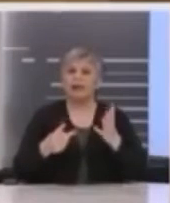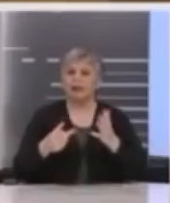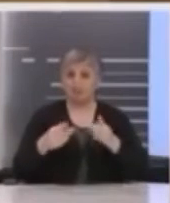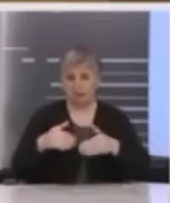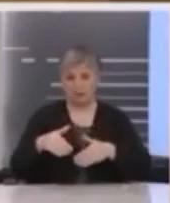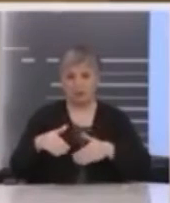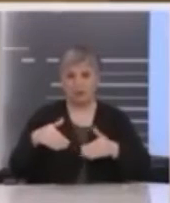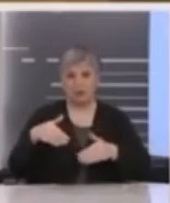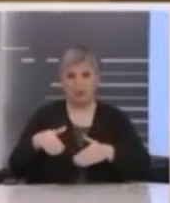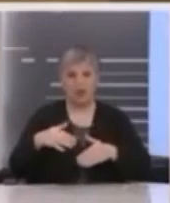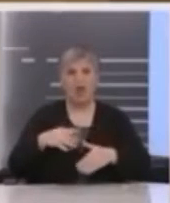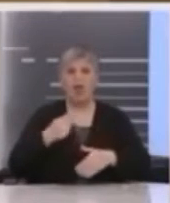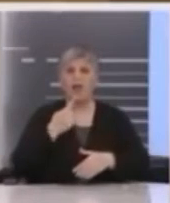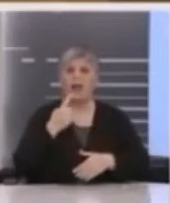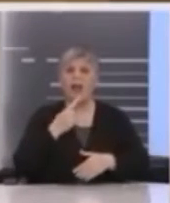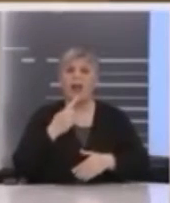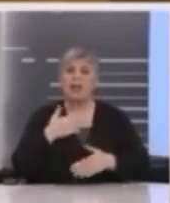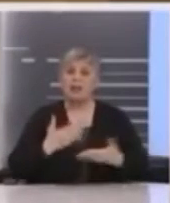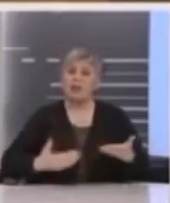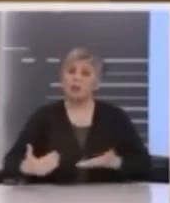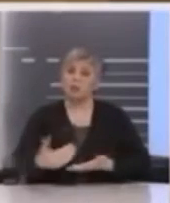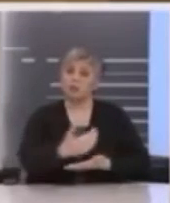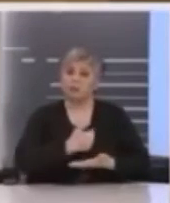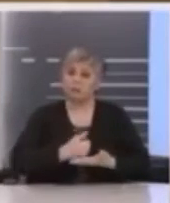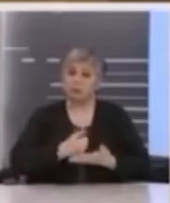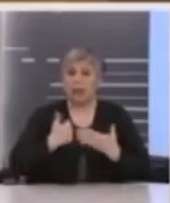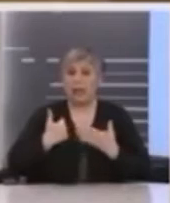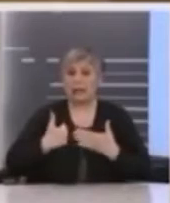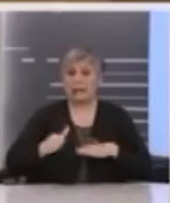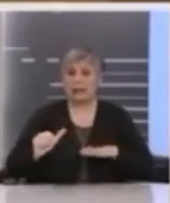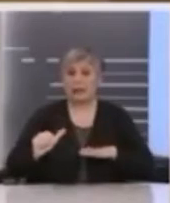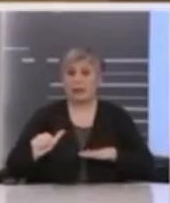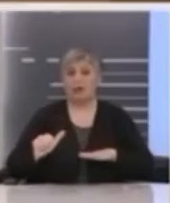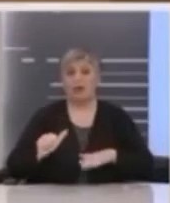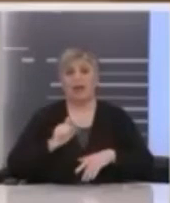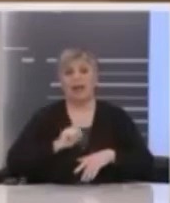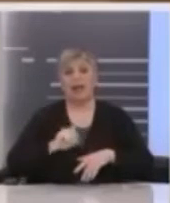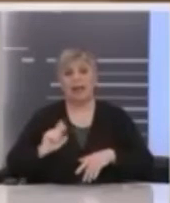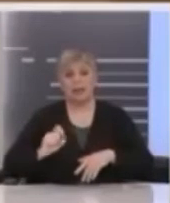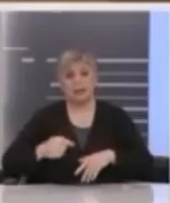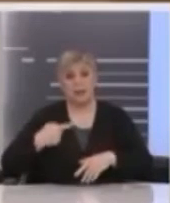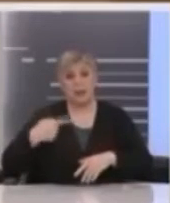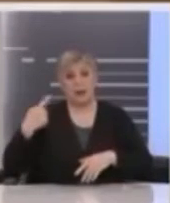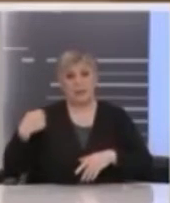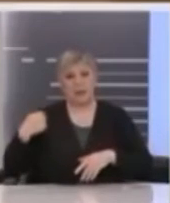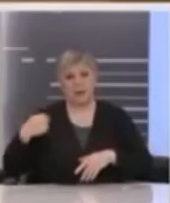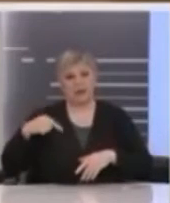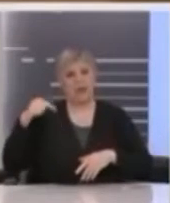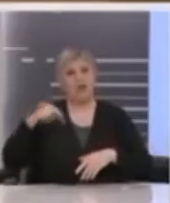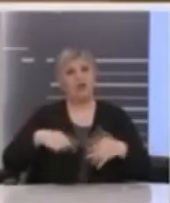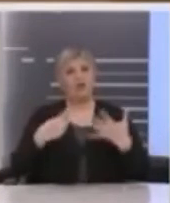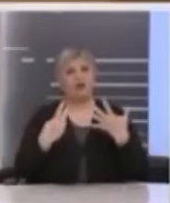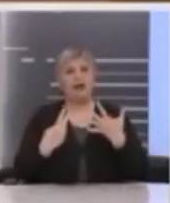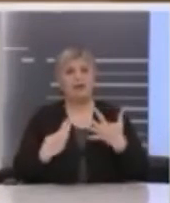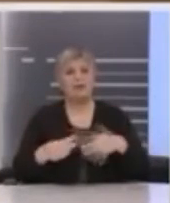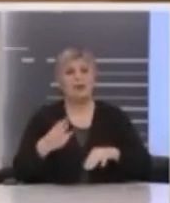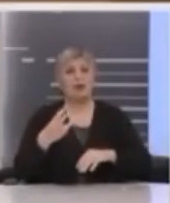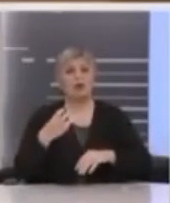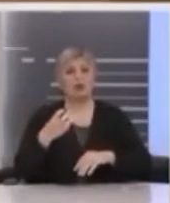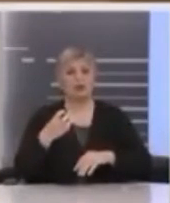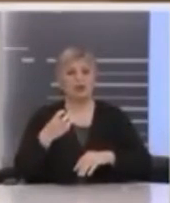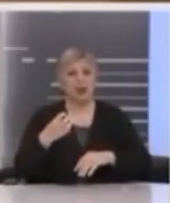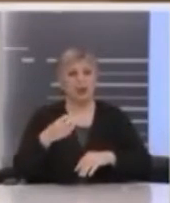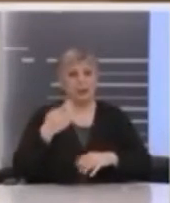αποκόμισα 600 εκατομμύρια την πρώτη φορά, 730 τώρα, να μοιράσω με τη μορφή